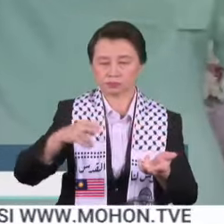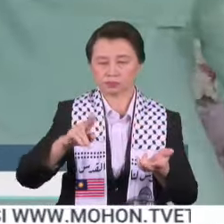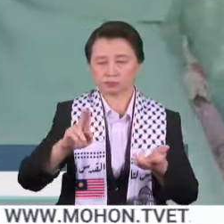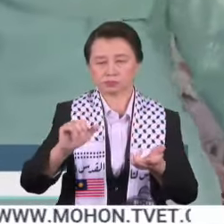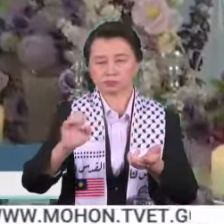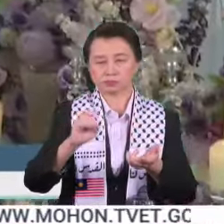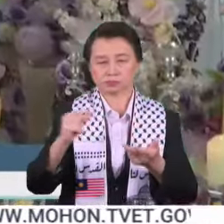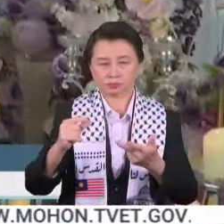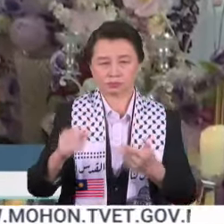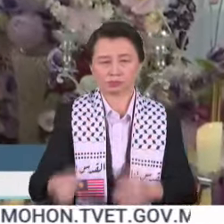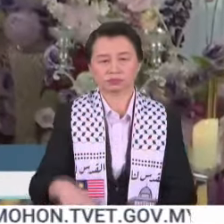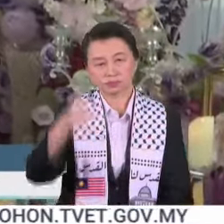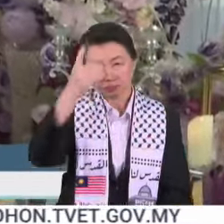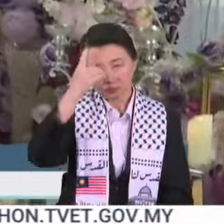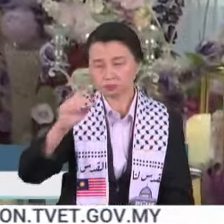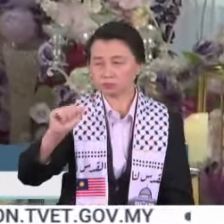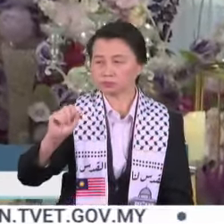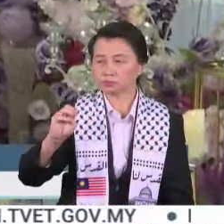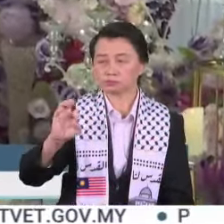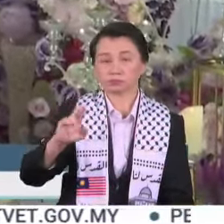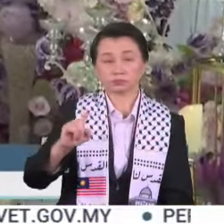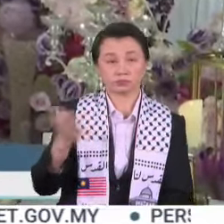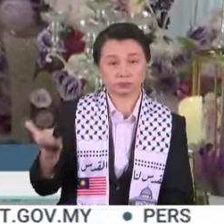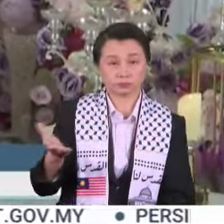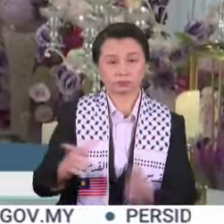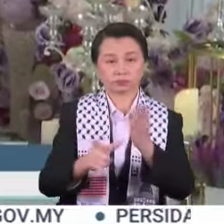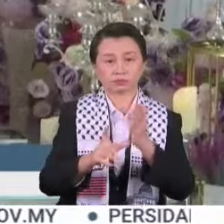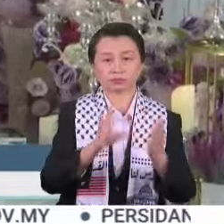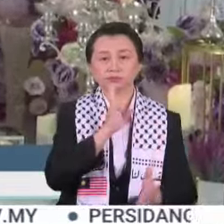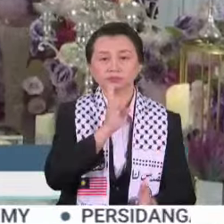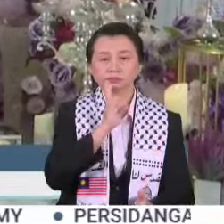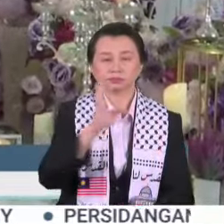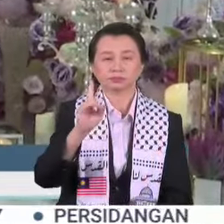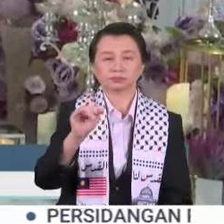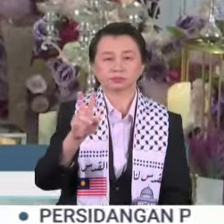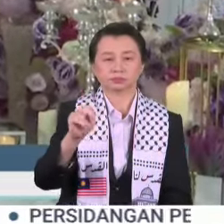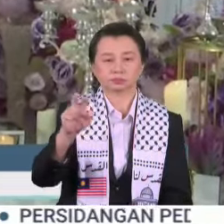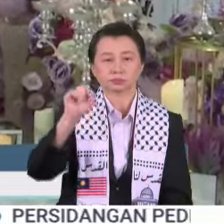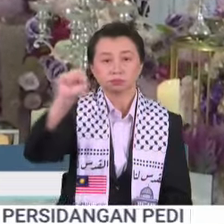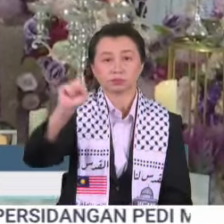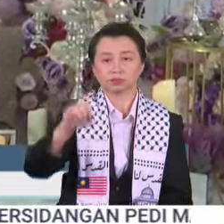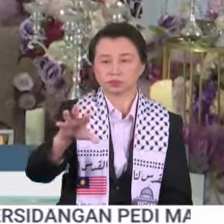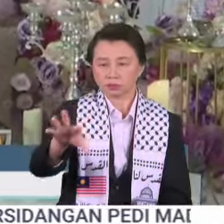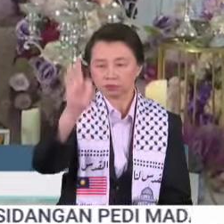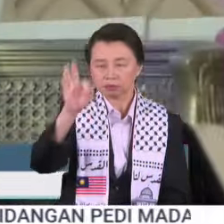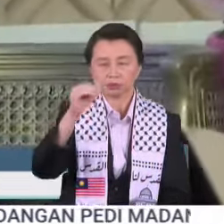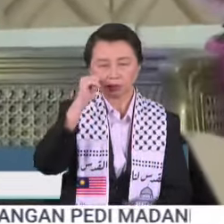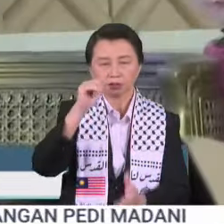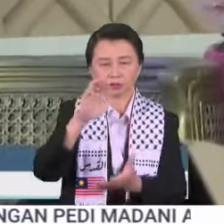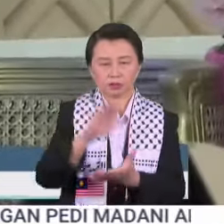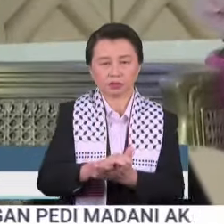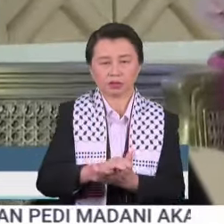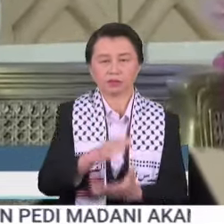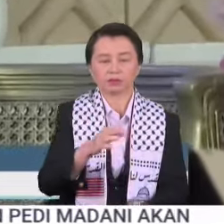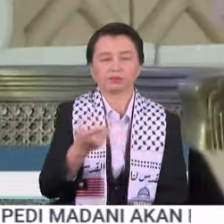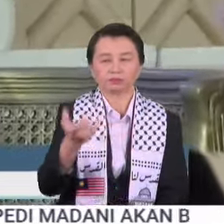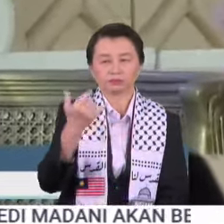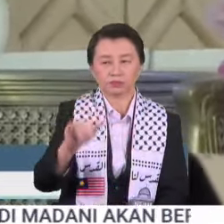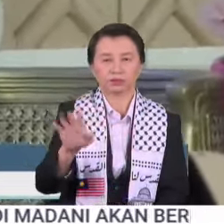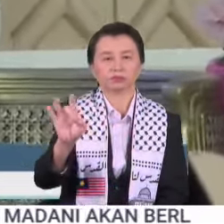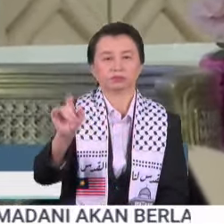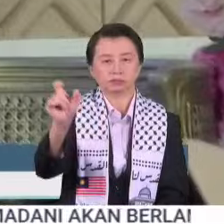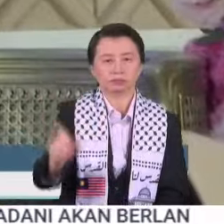Shifang. Datuk Alhamra yang juga timbalan Speaker Dewan Undangan Negeri Sabah memilih pasangan hidupnya Datin Scarlett